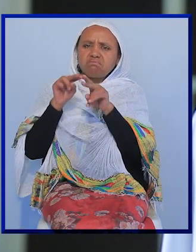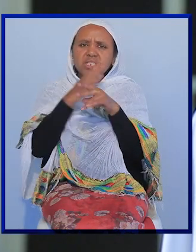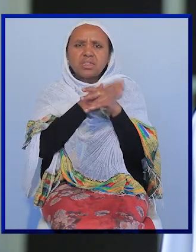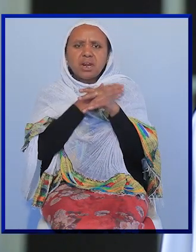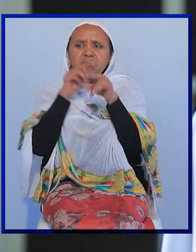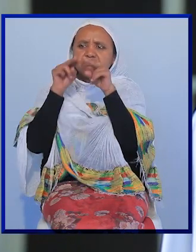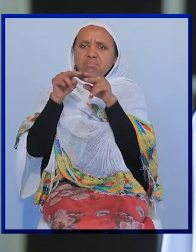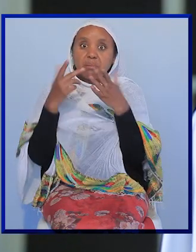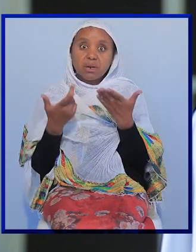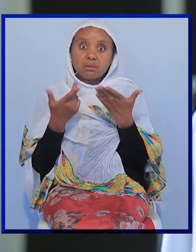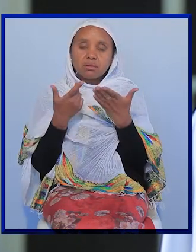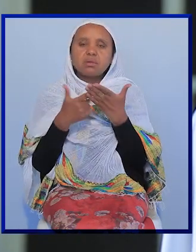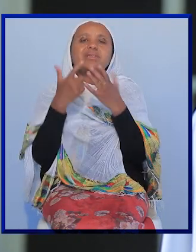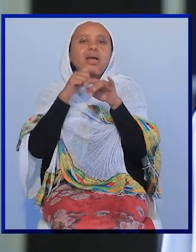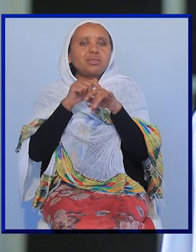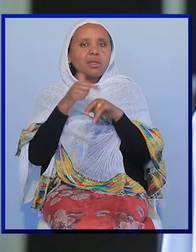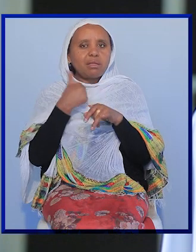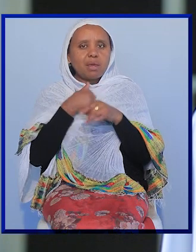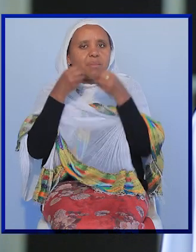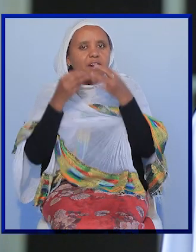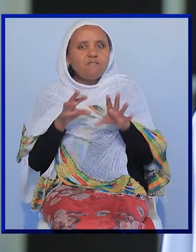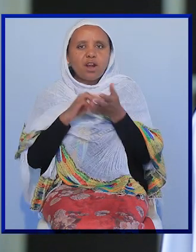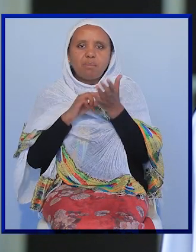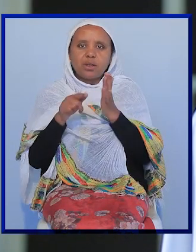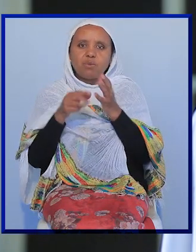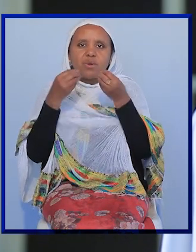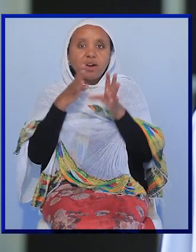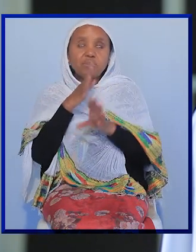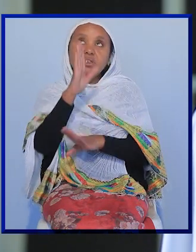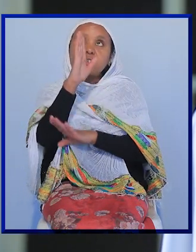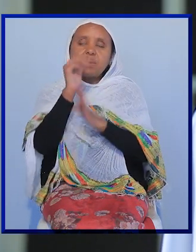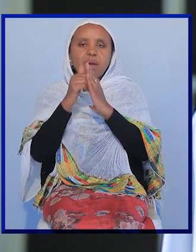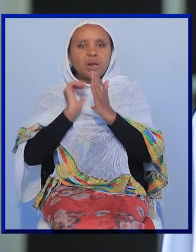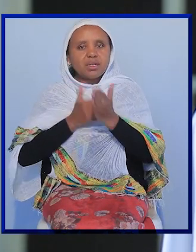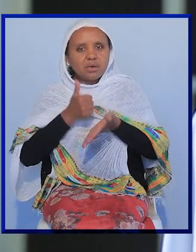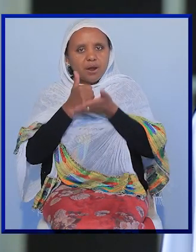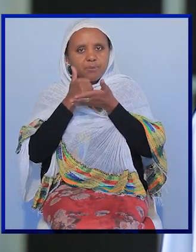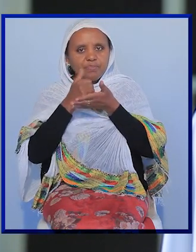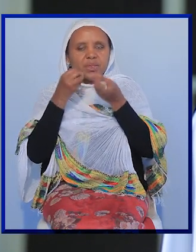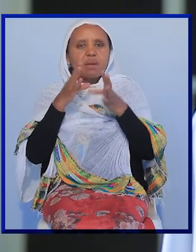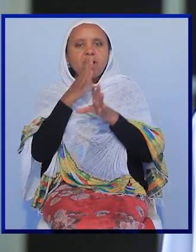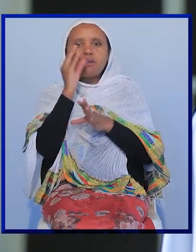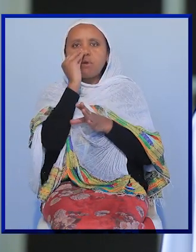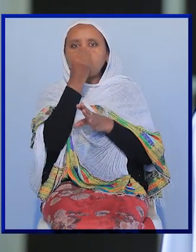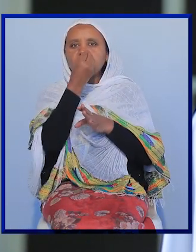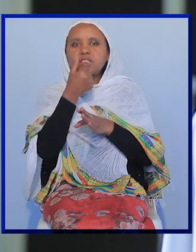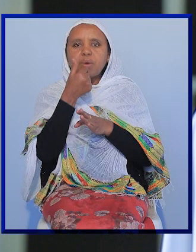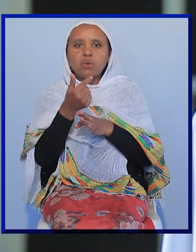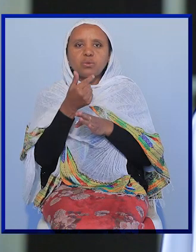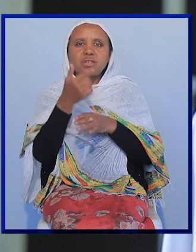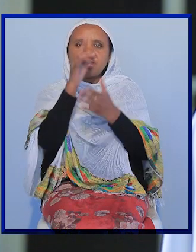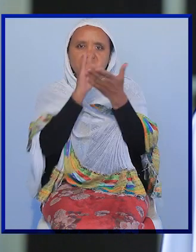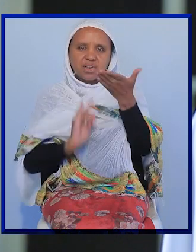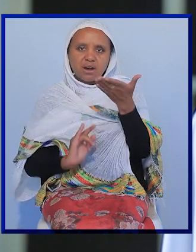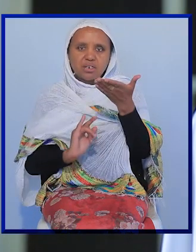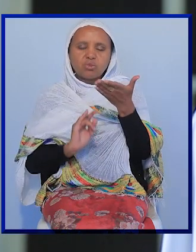የመሳሰሉት ላይ ከተመካ የዚያን ጊዜ እኛም ረጋፊዎች እንሆናለን ማለት ነው። እንዳንረግፍ እግዚአብሔር አምላክ ይርዳል። የማይረግፉ አበቦች የተባሉት